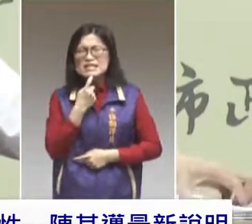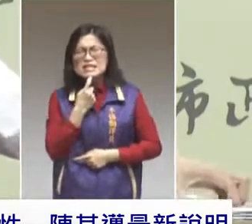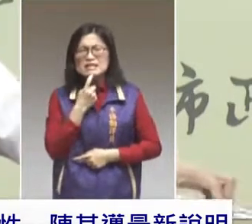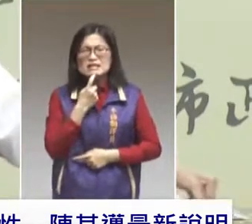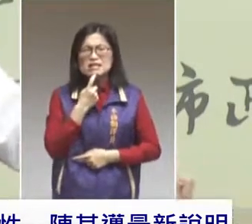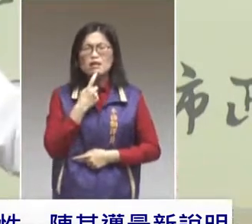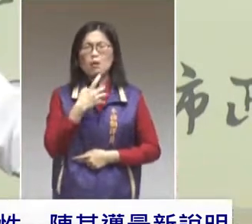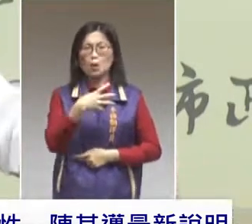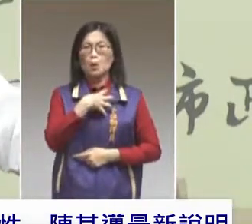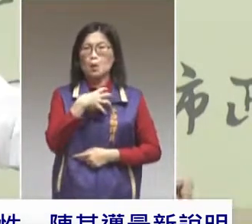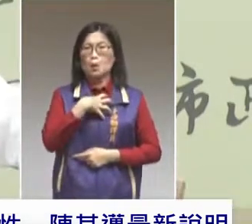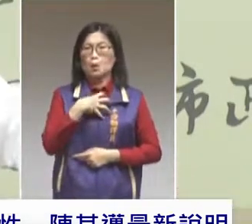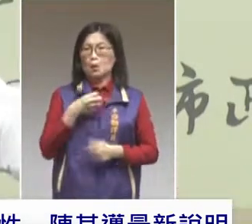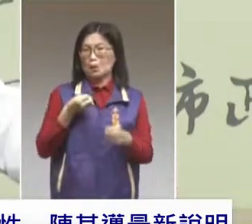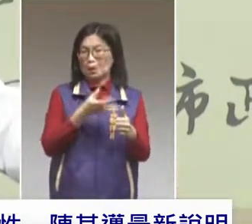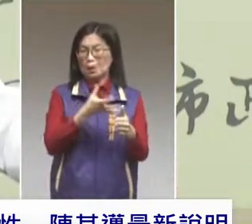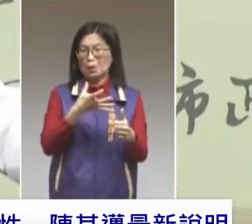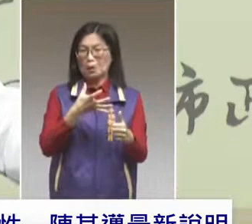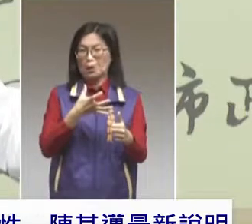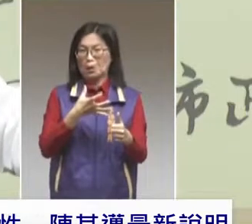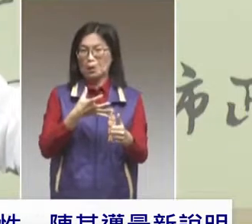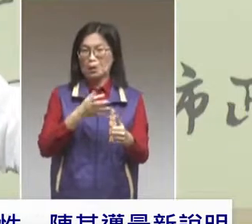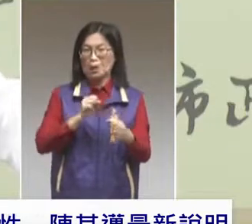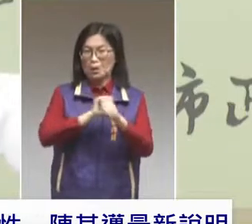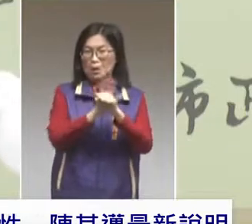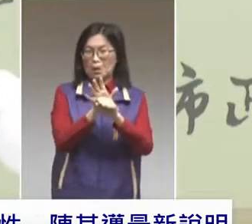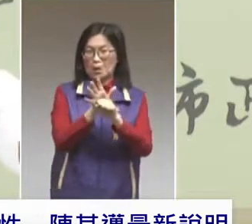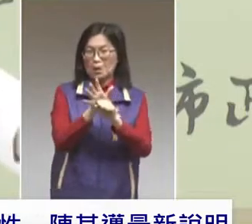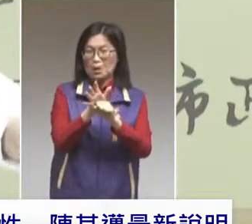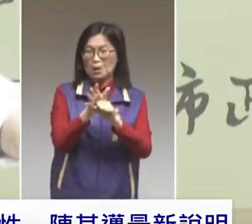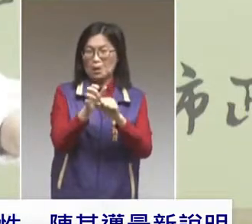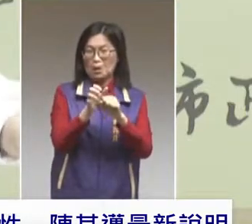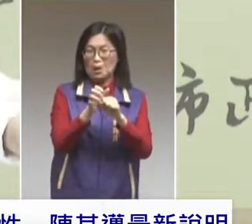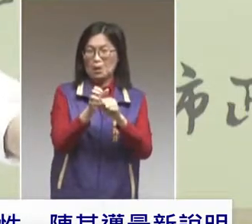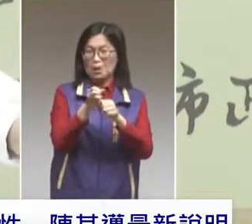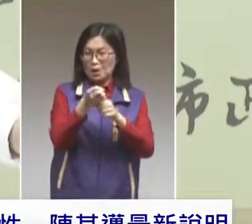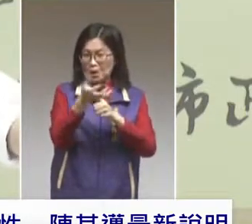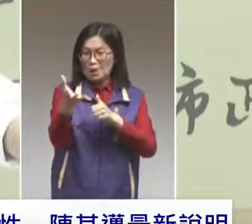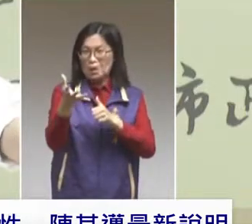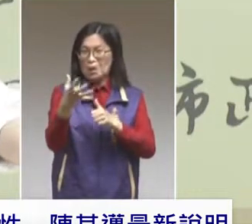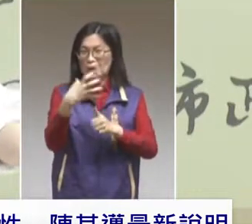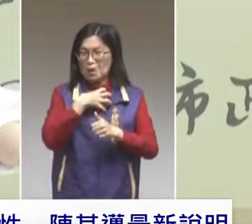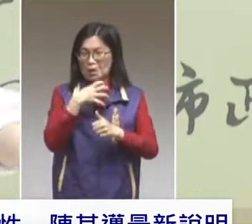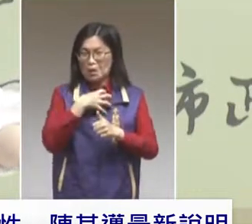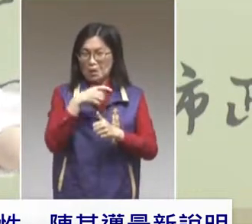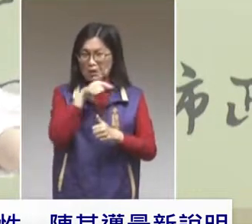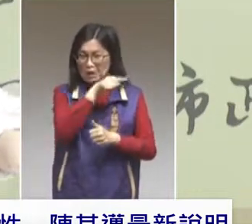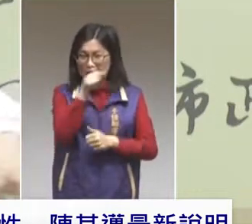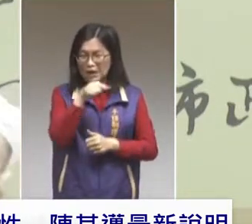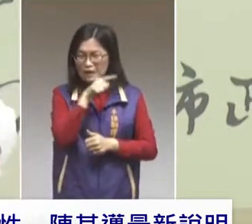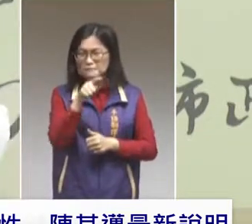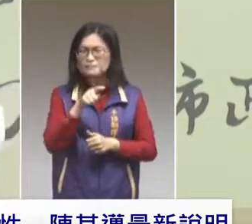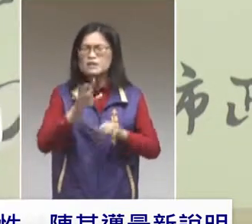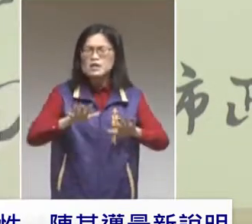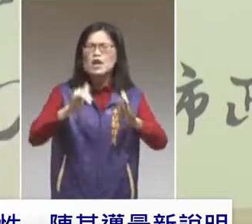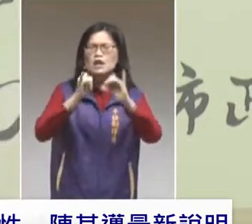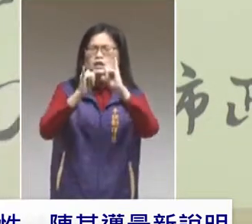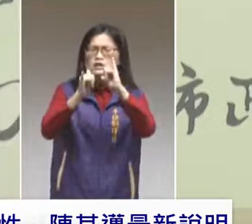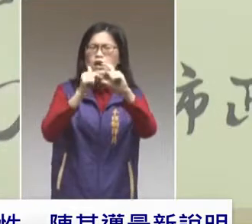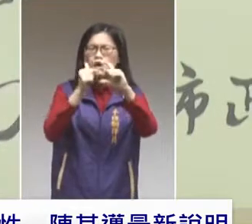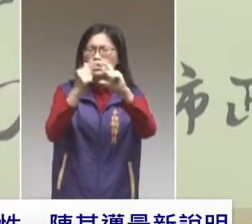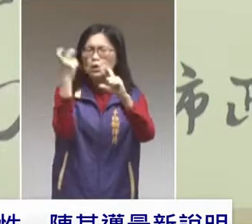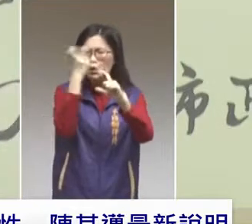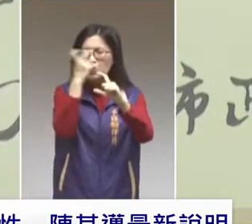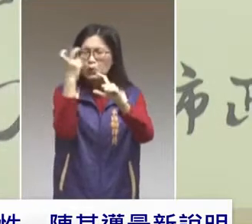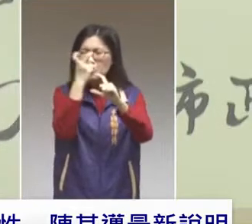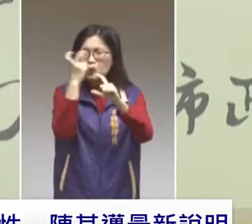实是比较有可能有风险的这个 COVID-19 的这个患者其实